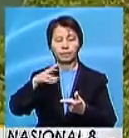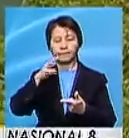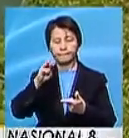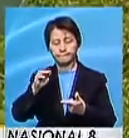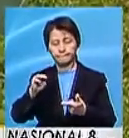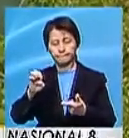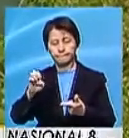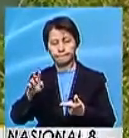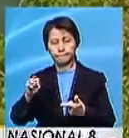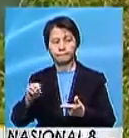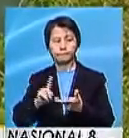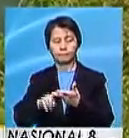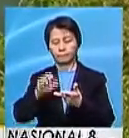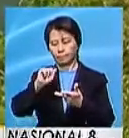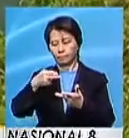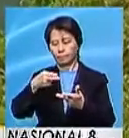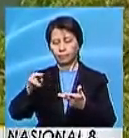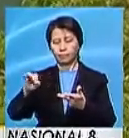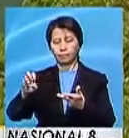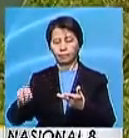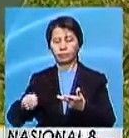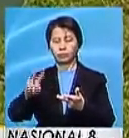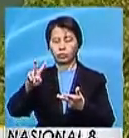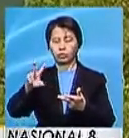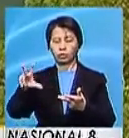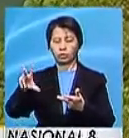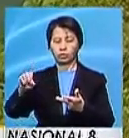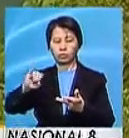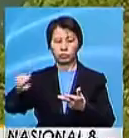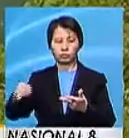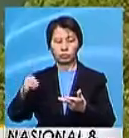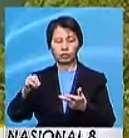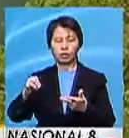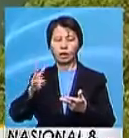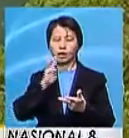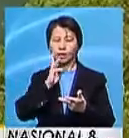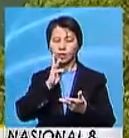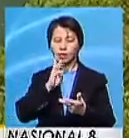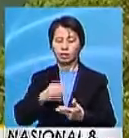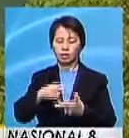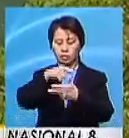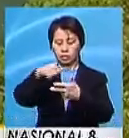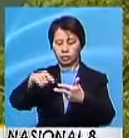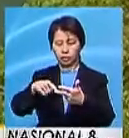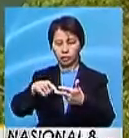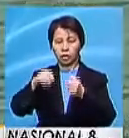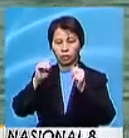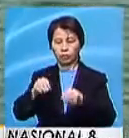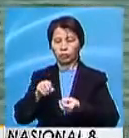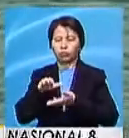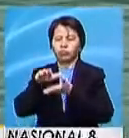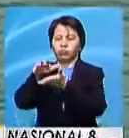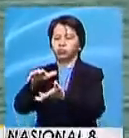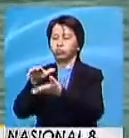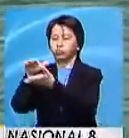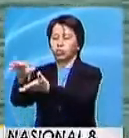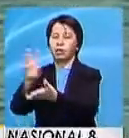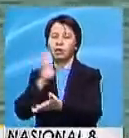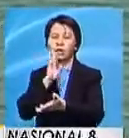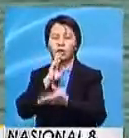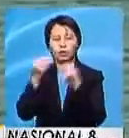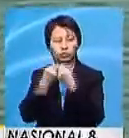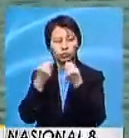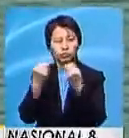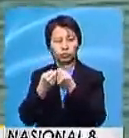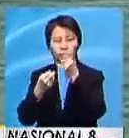dan empangan Ahning 232 juta meter padu. Ketiga-tiga empangan terbabit boleh menampung takungan air berjumlah